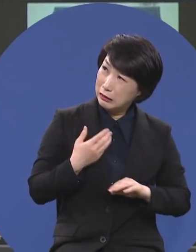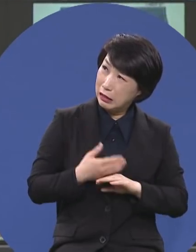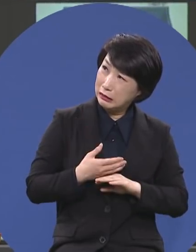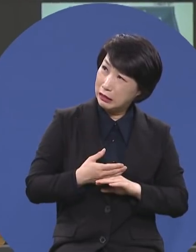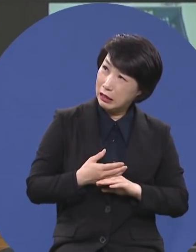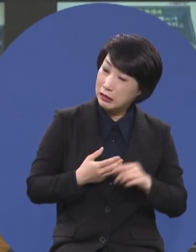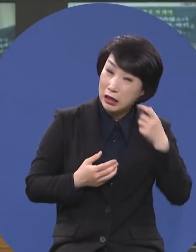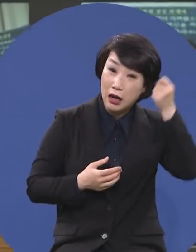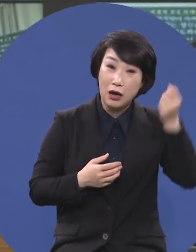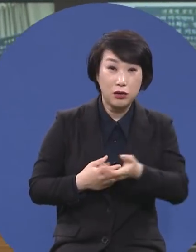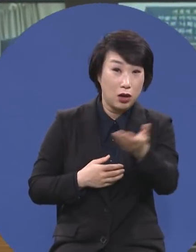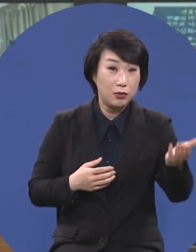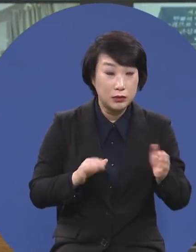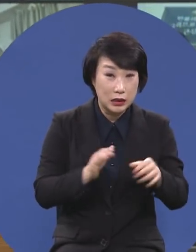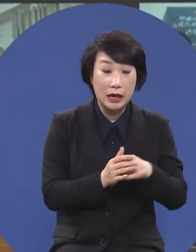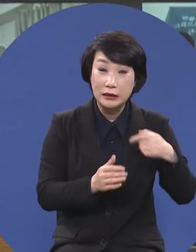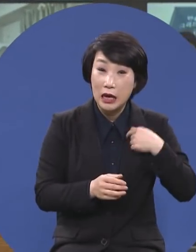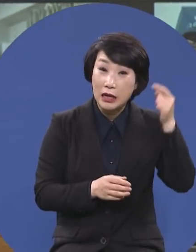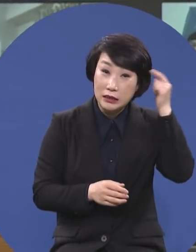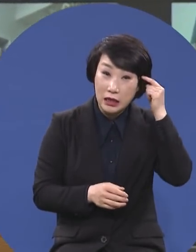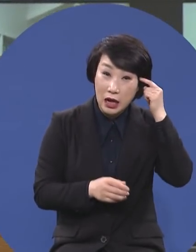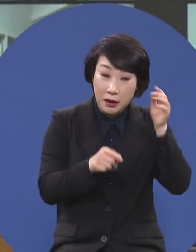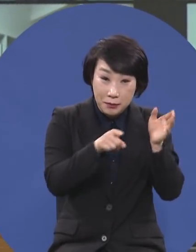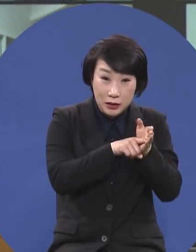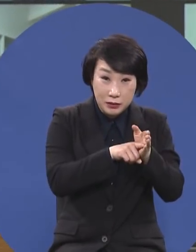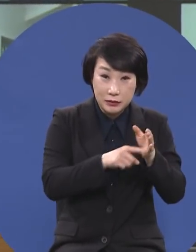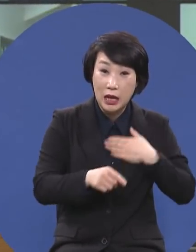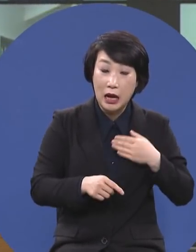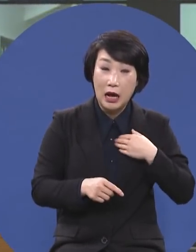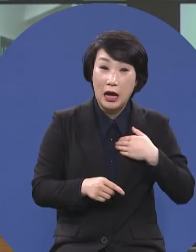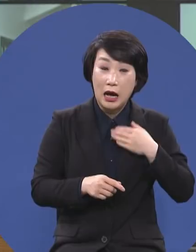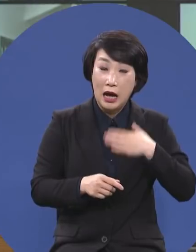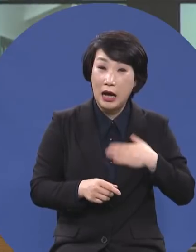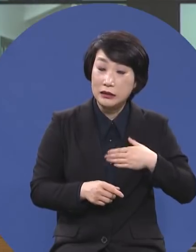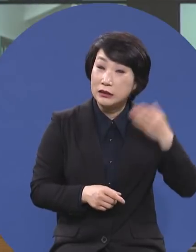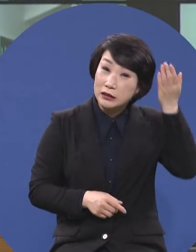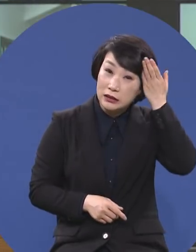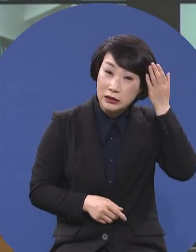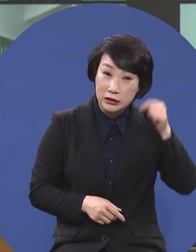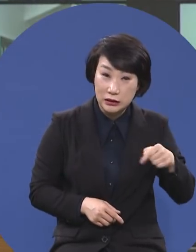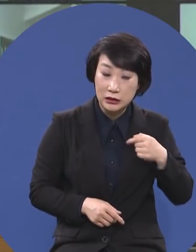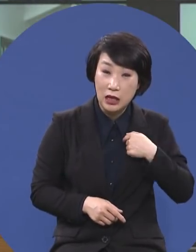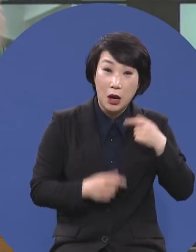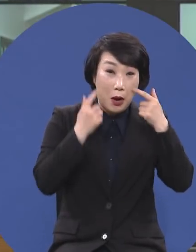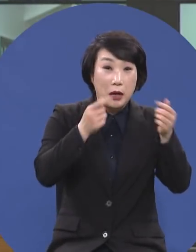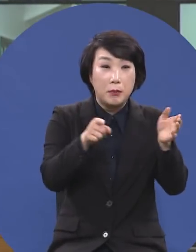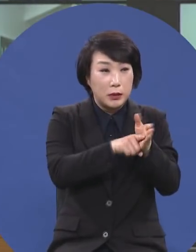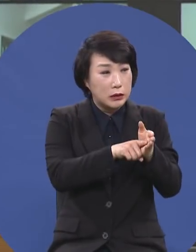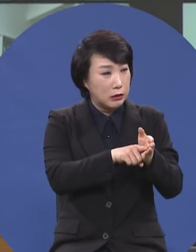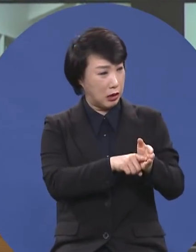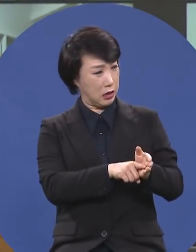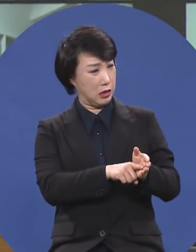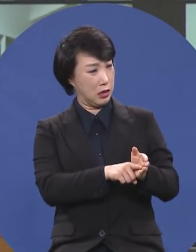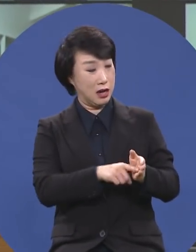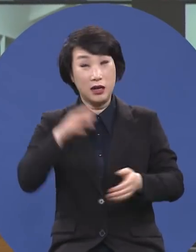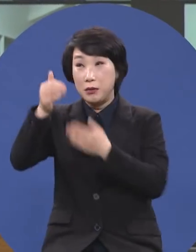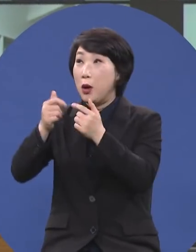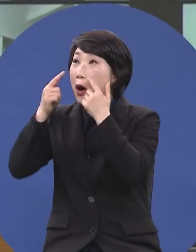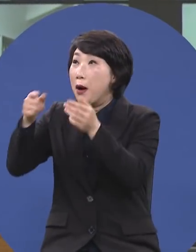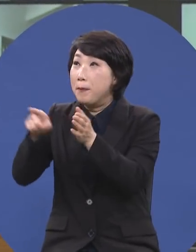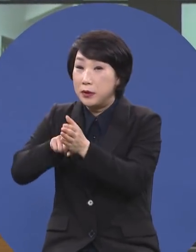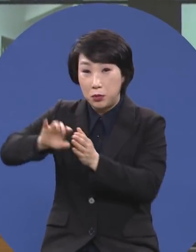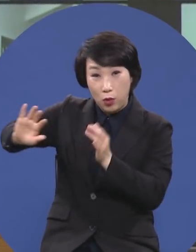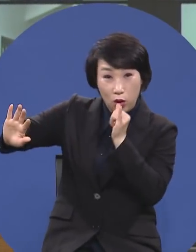당신은 당신의 확신과 당신이 알고 있는 지성의 그 확신의 믿음이 하나님의 확신의